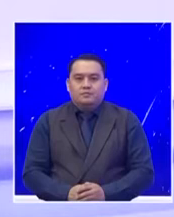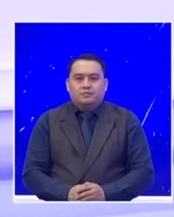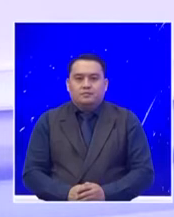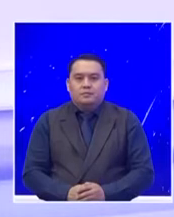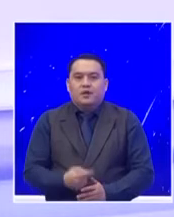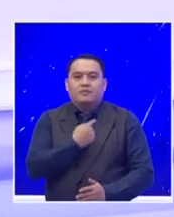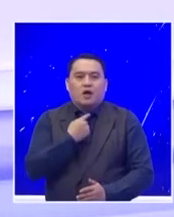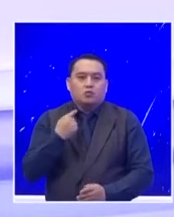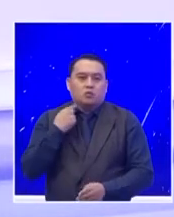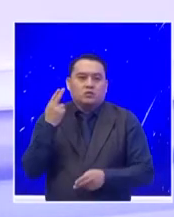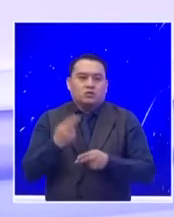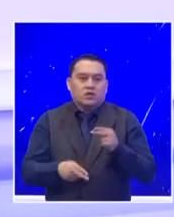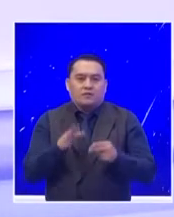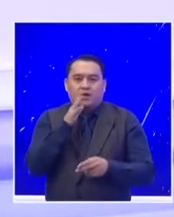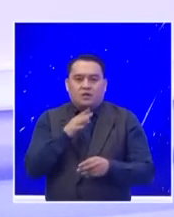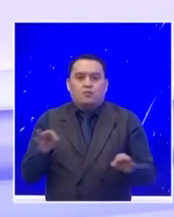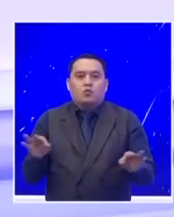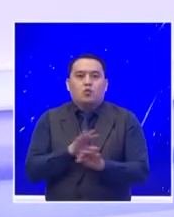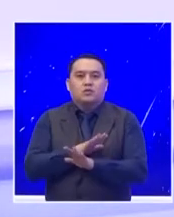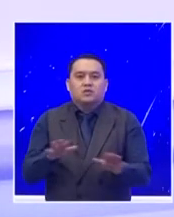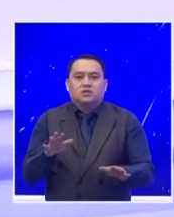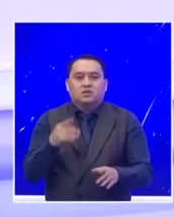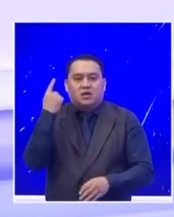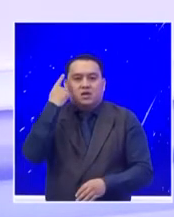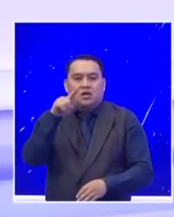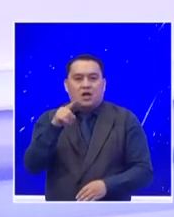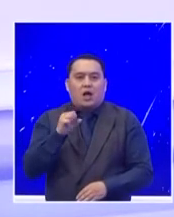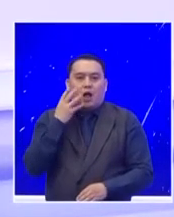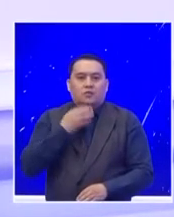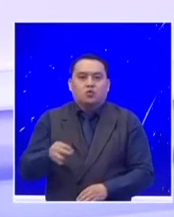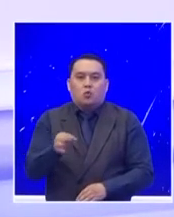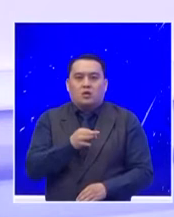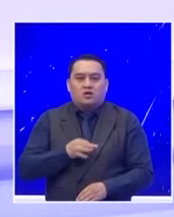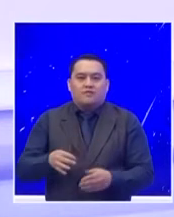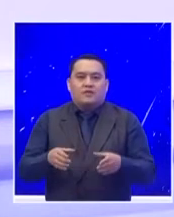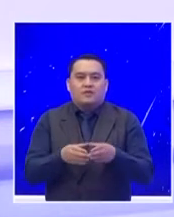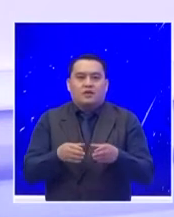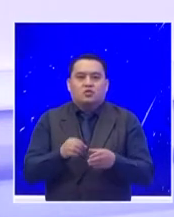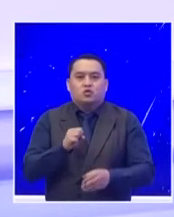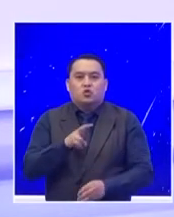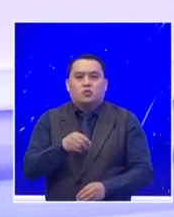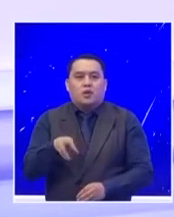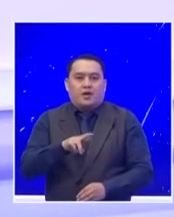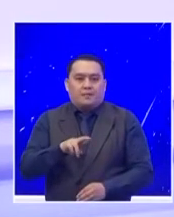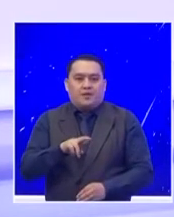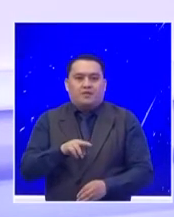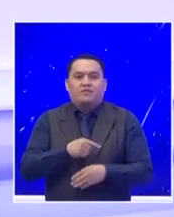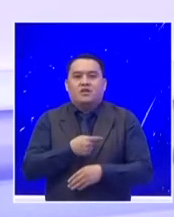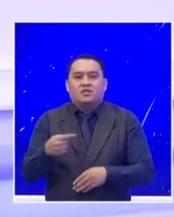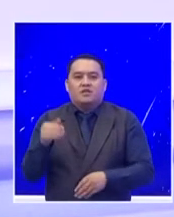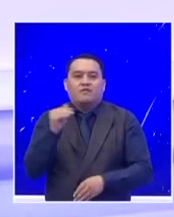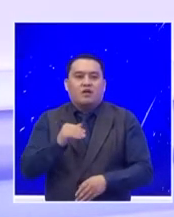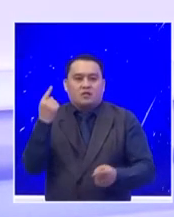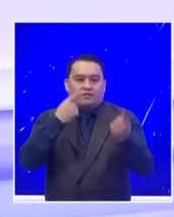В Талдыкургане завершился сезон классической музыки, инициированный Алматинской областной филармонией имени Сүйінбая. В течение